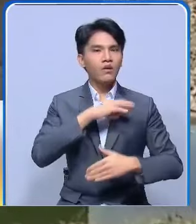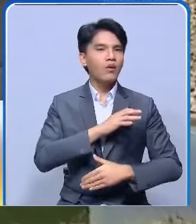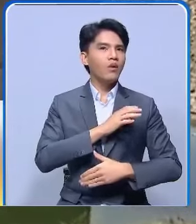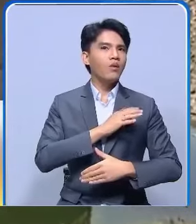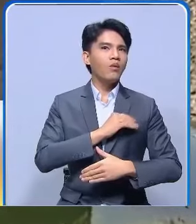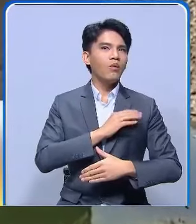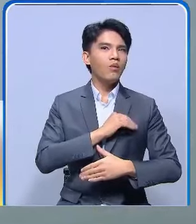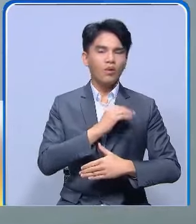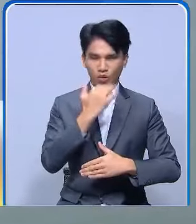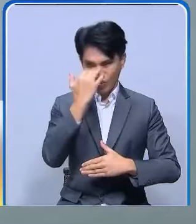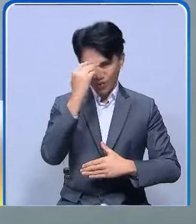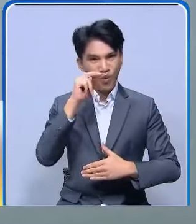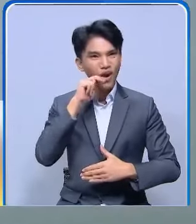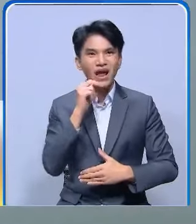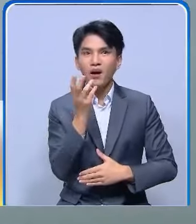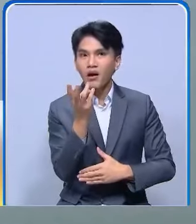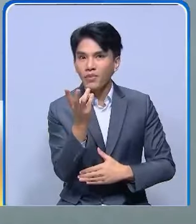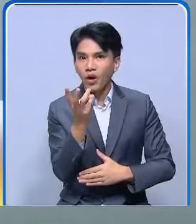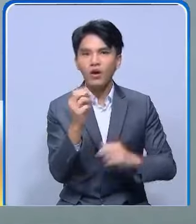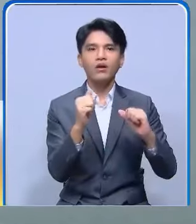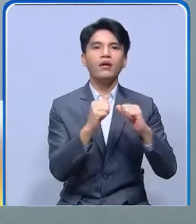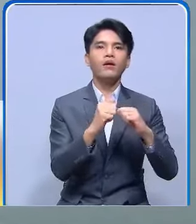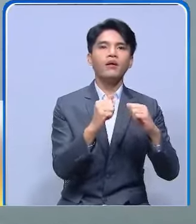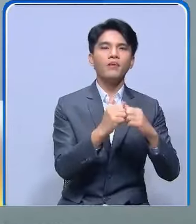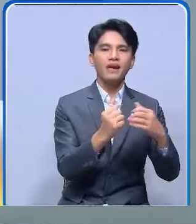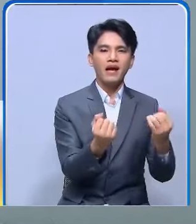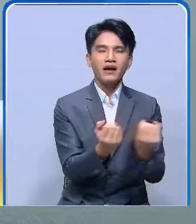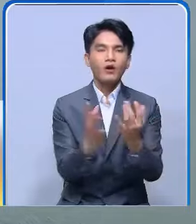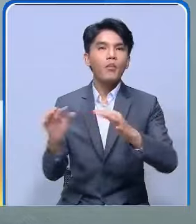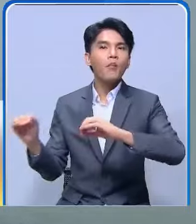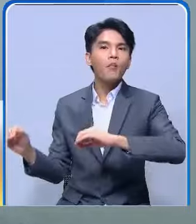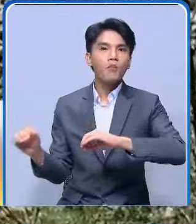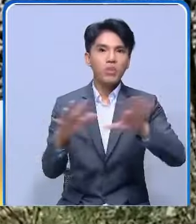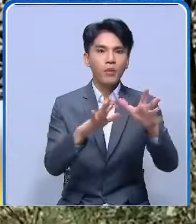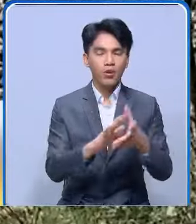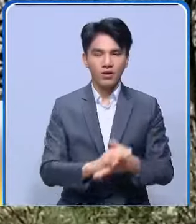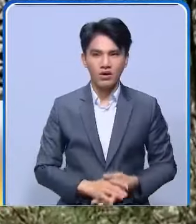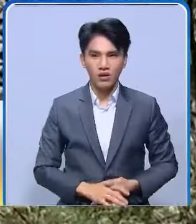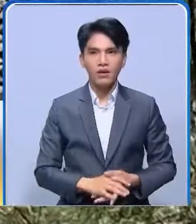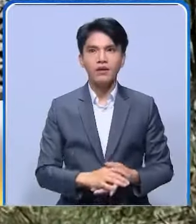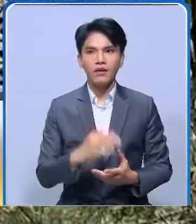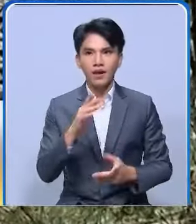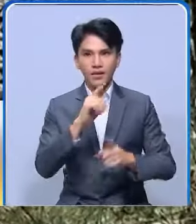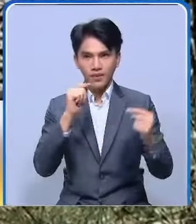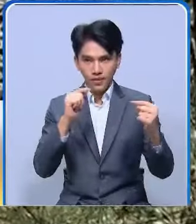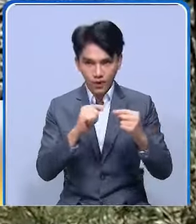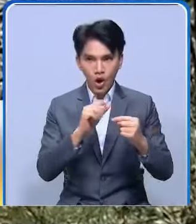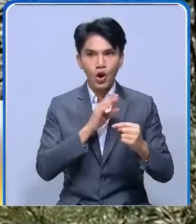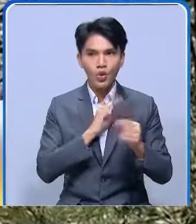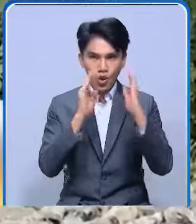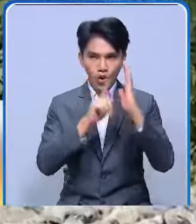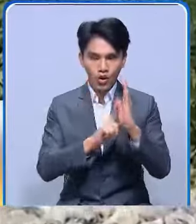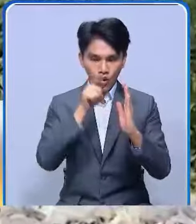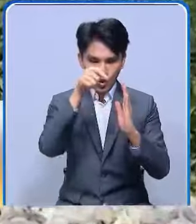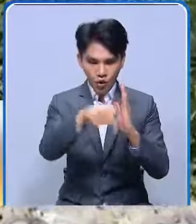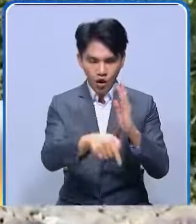ไม่ได้บ้างเพราะว่าน้ำมันเหลือน้อยค่ะส่งผลกระทบกับการทำประมงพื้นบ้านเป็นอย่างมากอีกทั้งยังเป็นกังวลแทนพี่น้องชาวโคราชใน